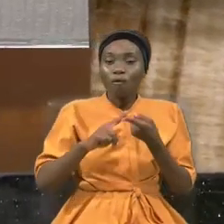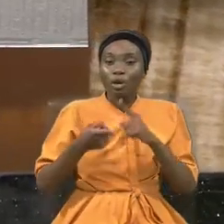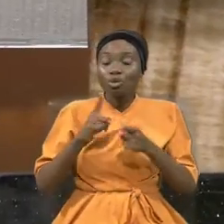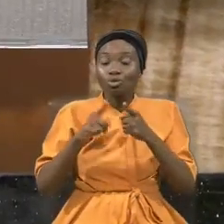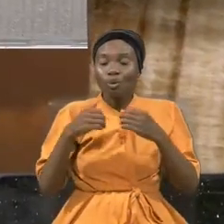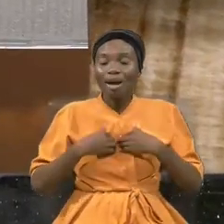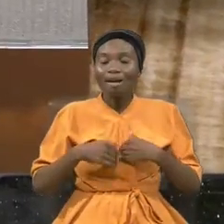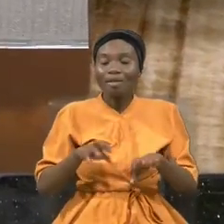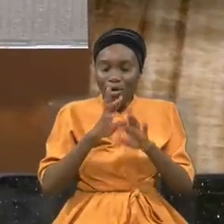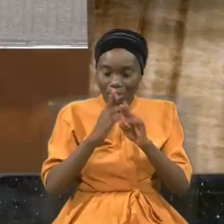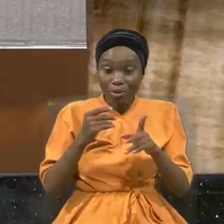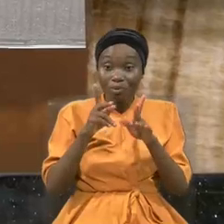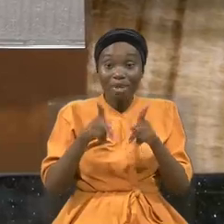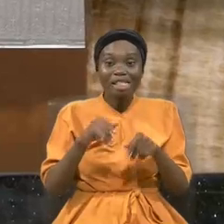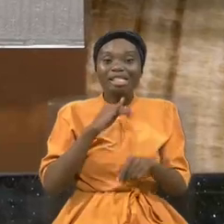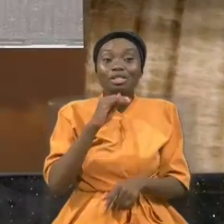Mon ami,